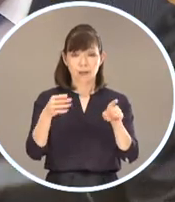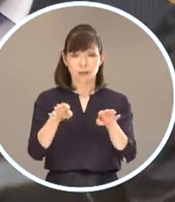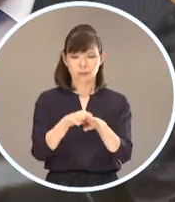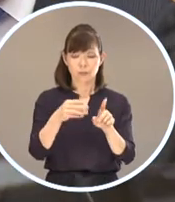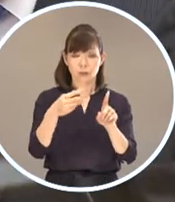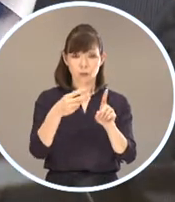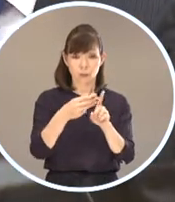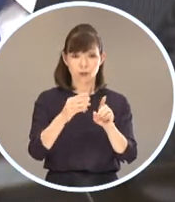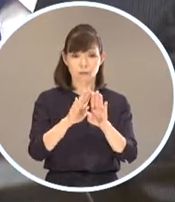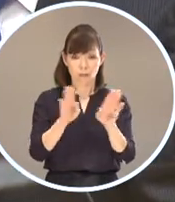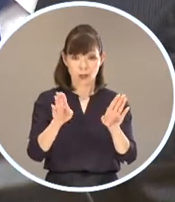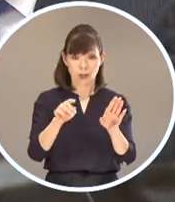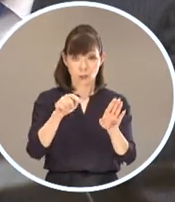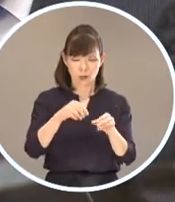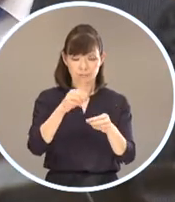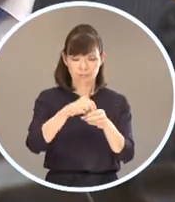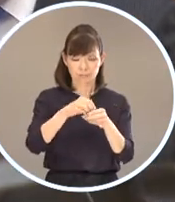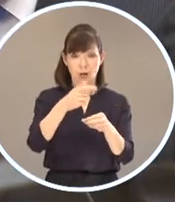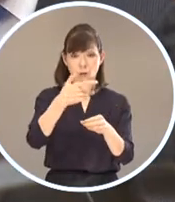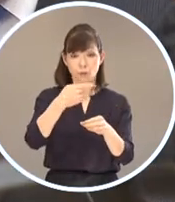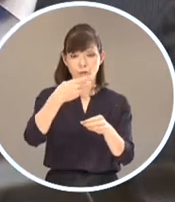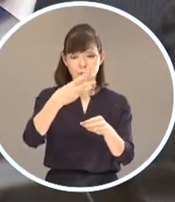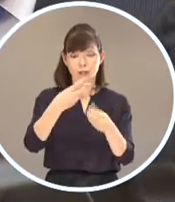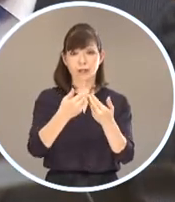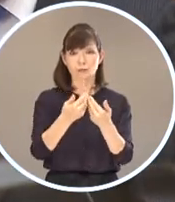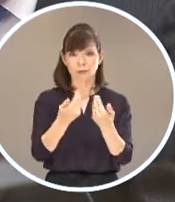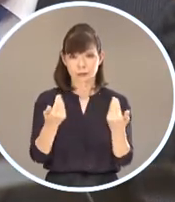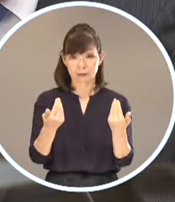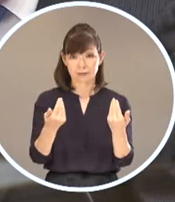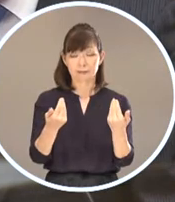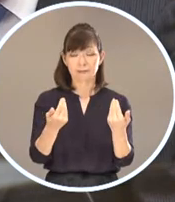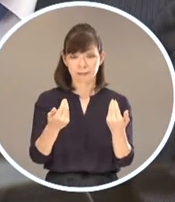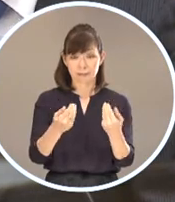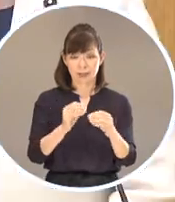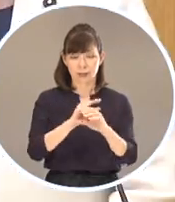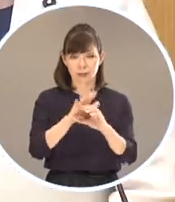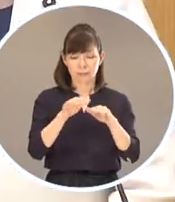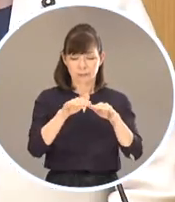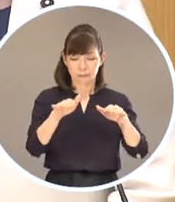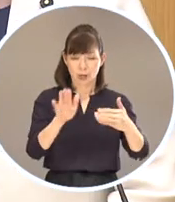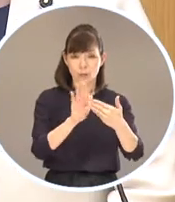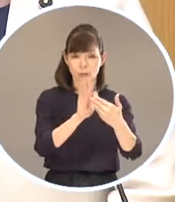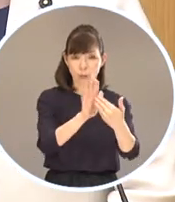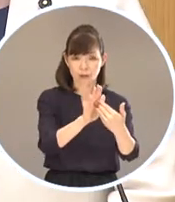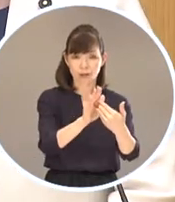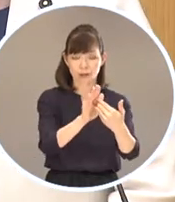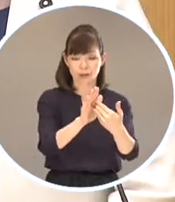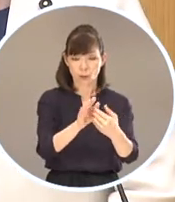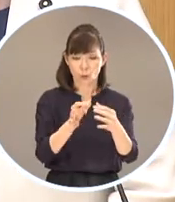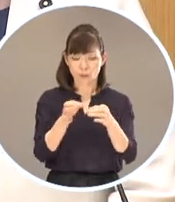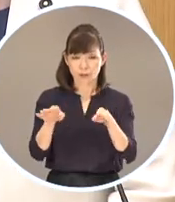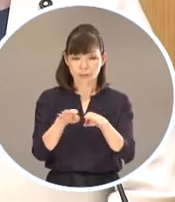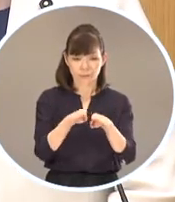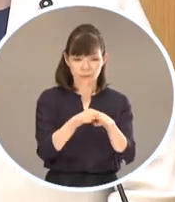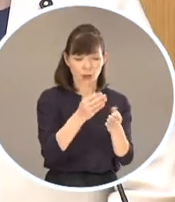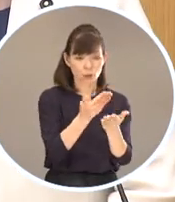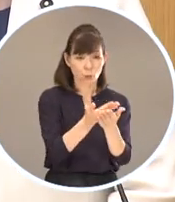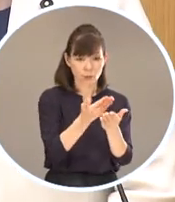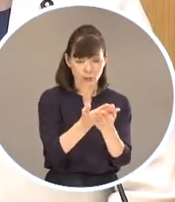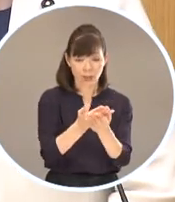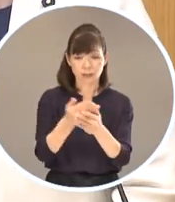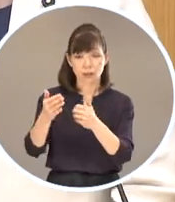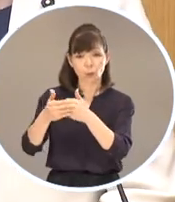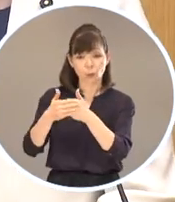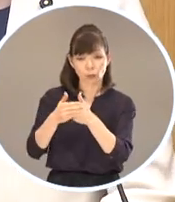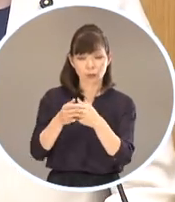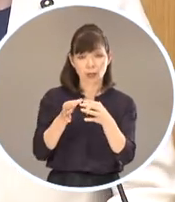われたのは63年ぶりです。新型コロナウイルス感染拡大防止の休業要請等に協力した